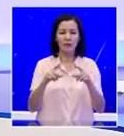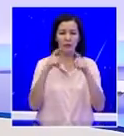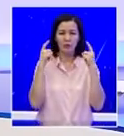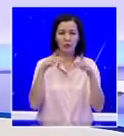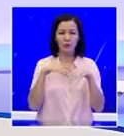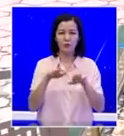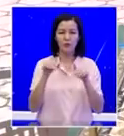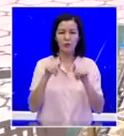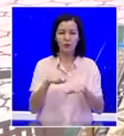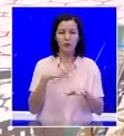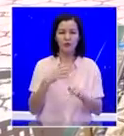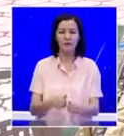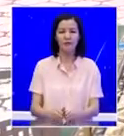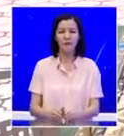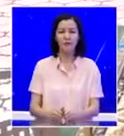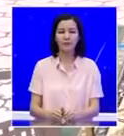санапты.